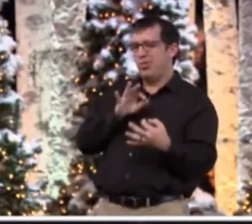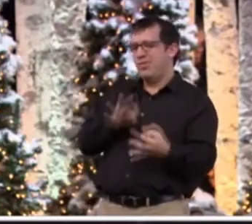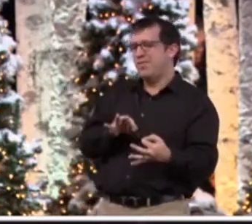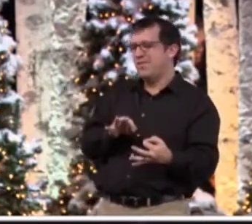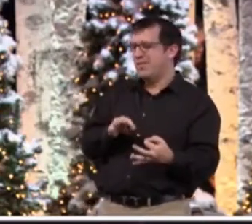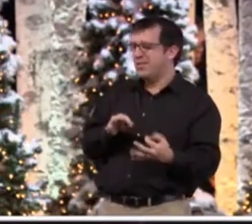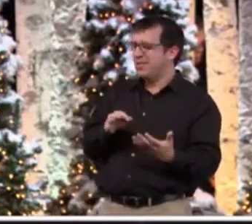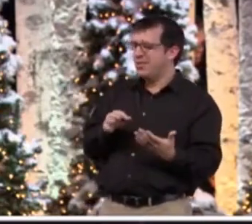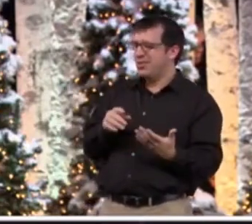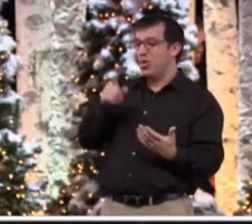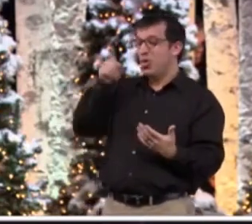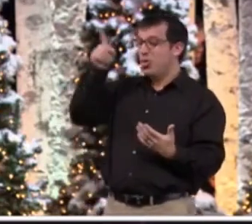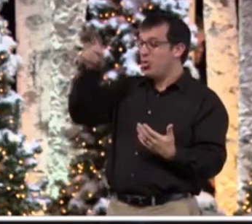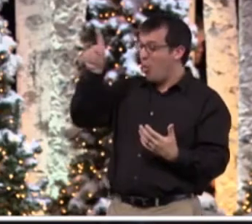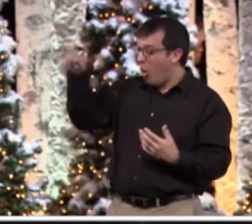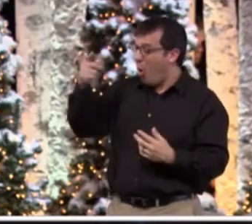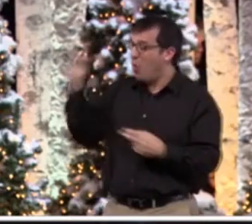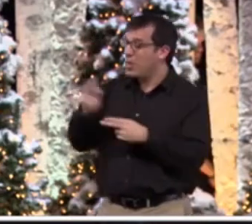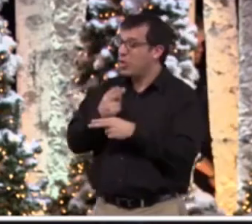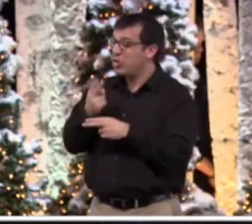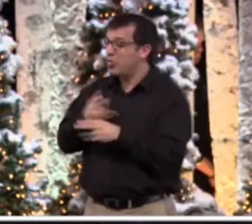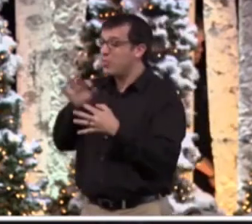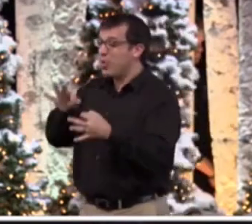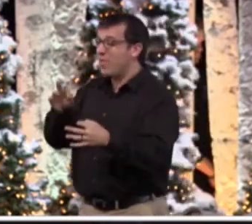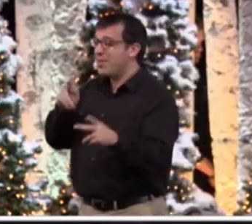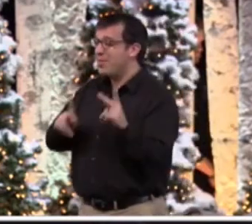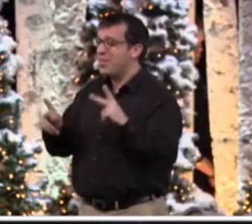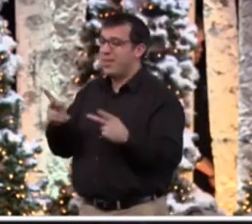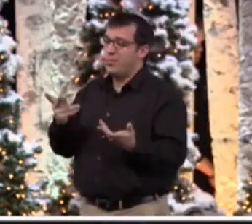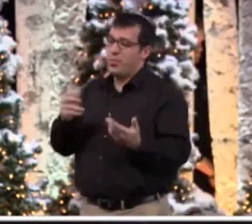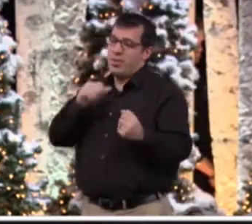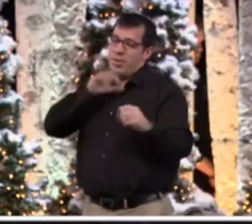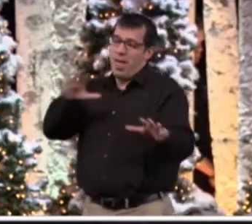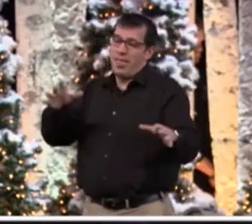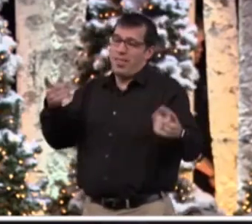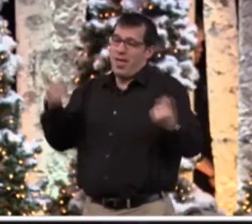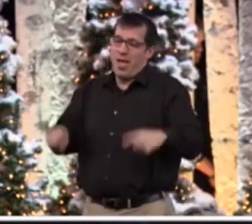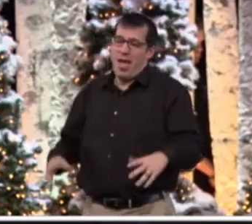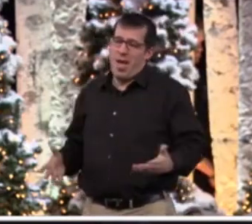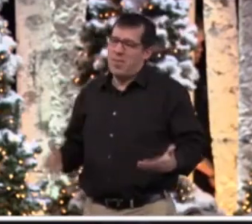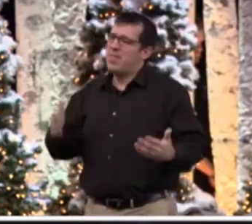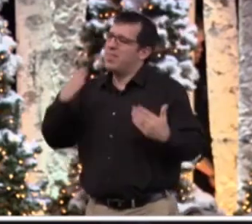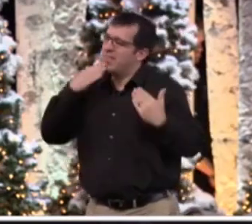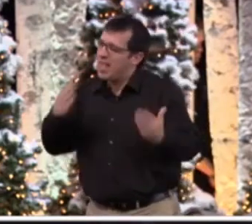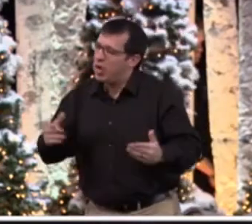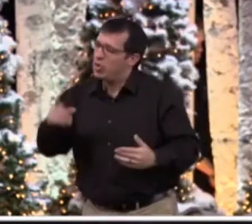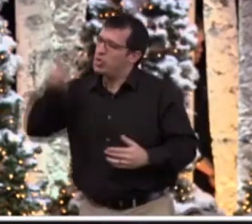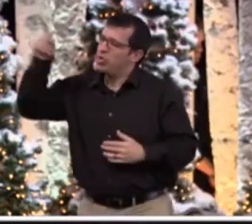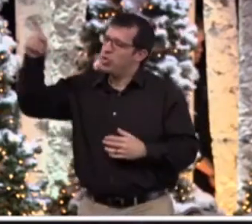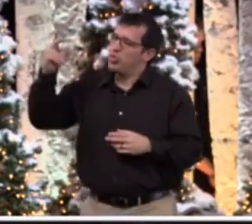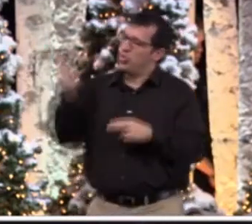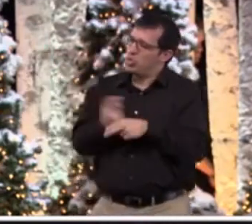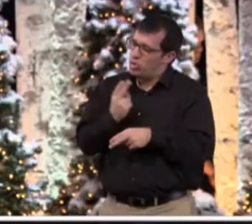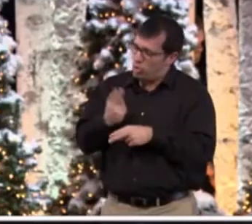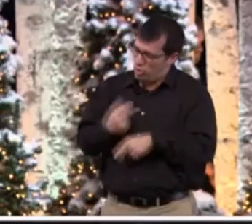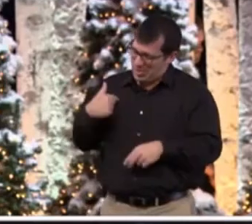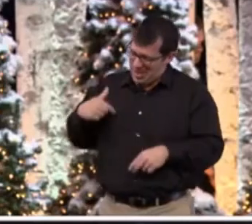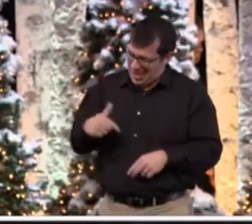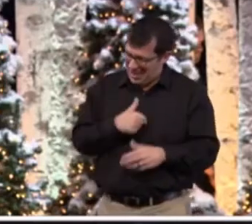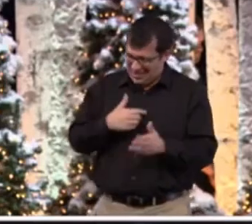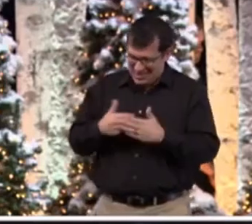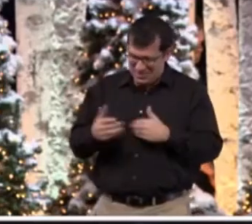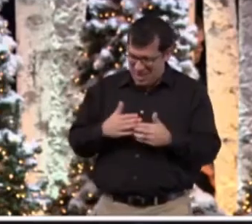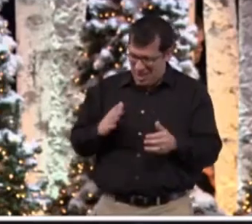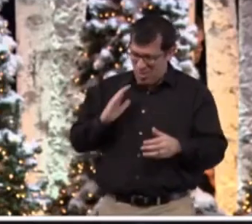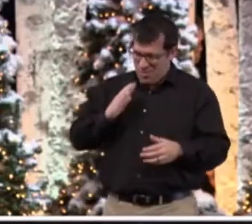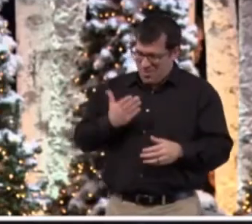यदि तपाईँले सिद्ध मानिसहरूलाई मात्र प्रयोग गर्ने भएको भए आज यहाँ कोही पनि हुन सक्ने थिएन। हाम्रा कमजोरीका बावजुद पनि हामीलाई प्रयोग